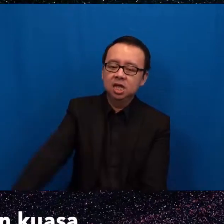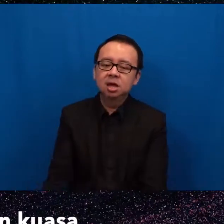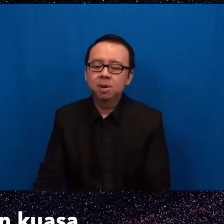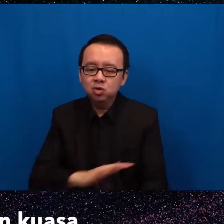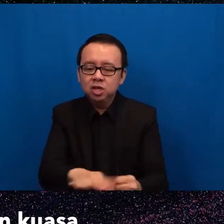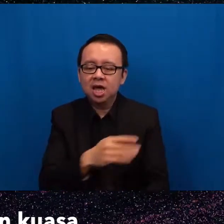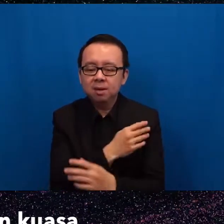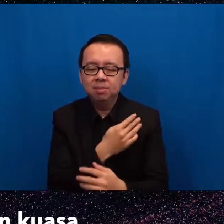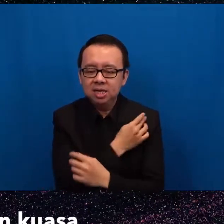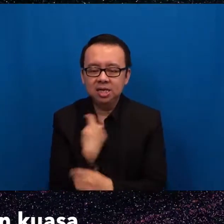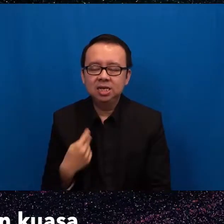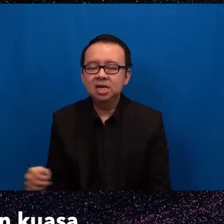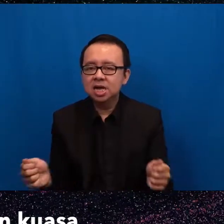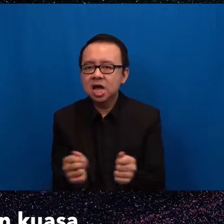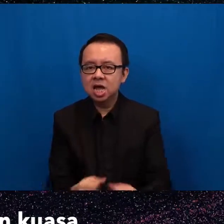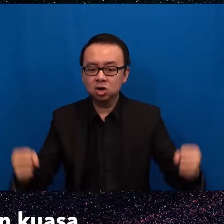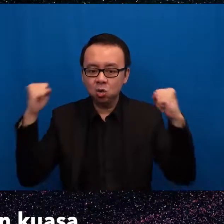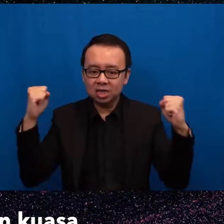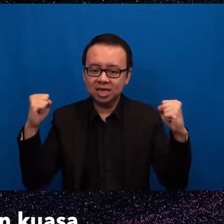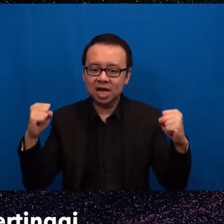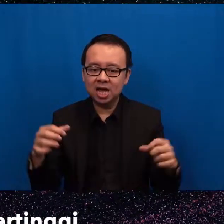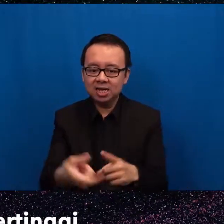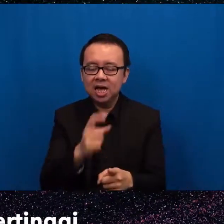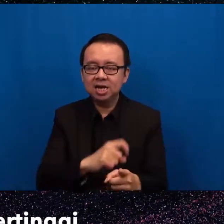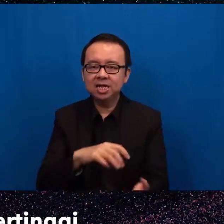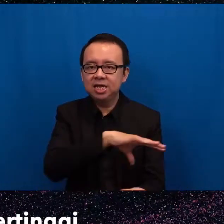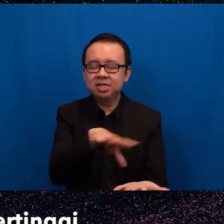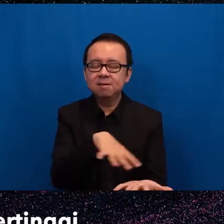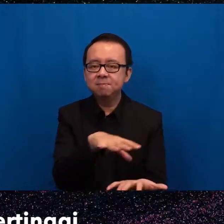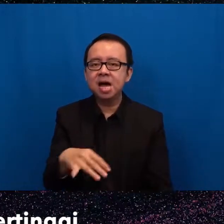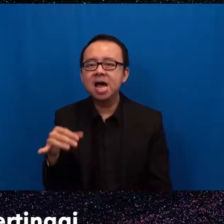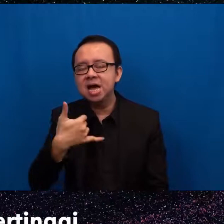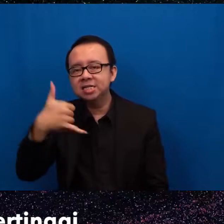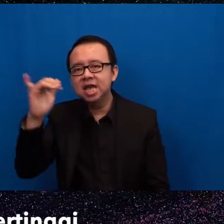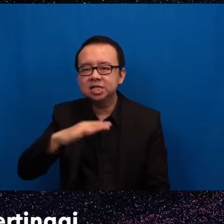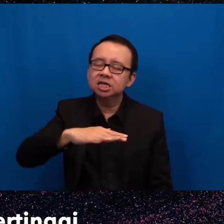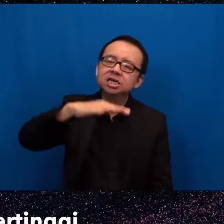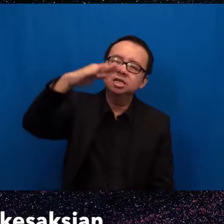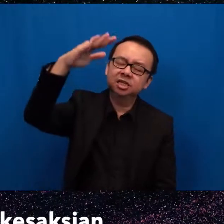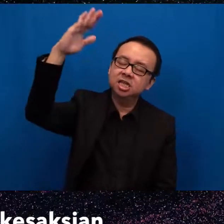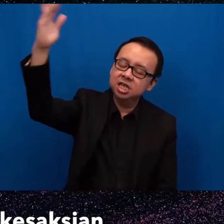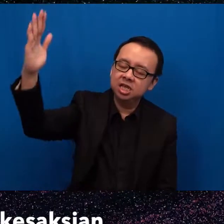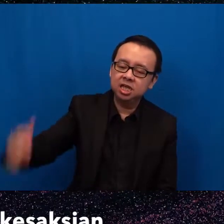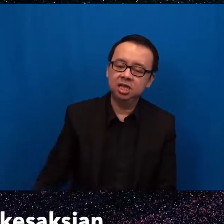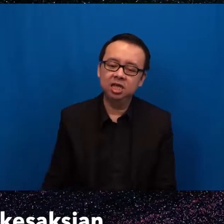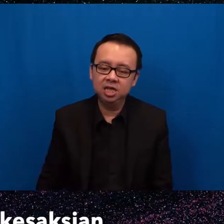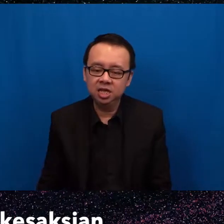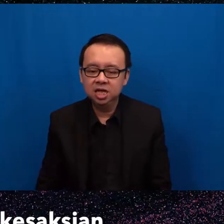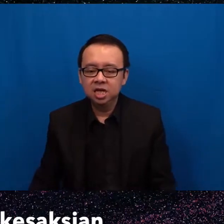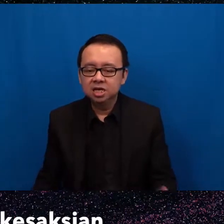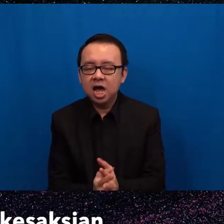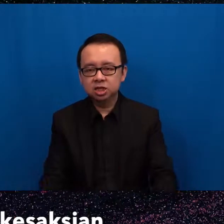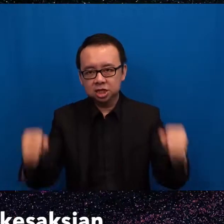ilahi. Penuhi kami dengan kuasa dari tempat yang